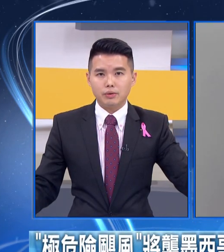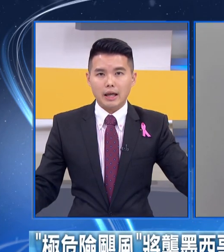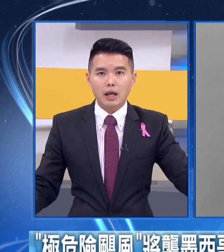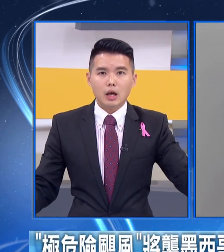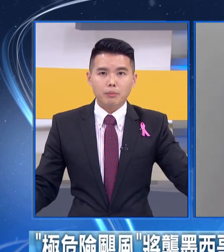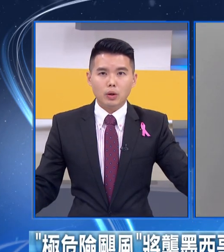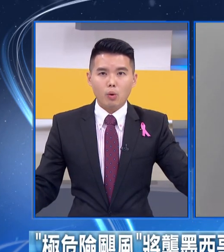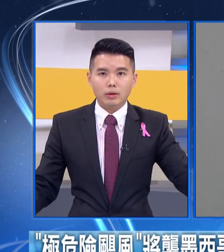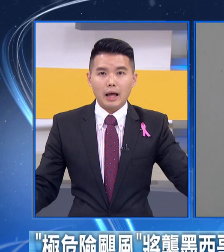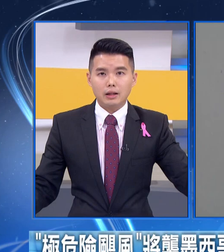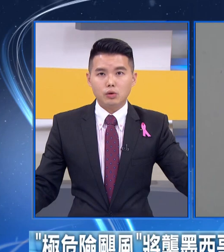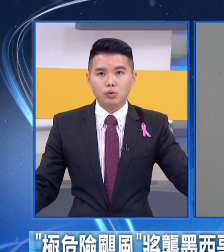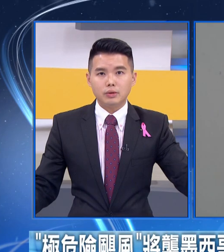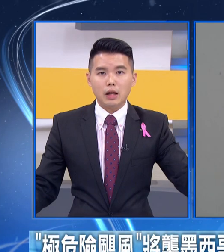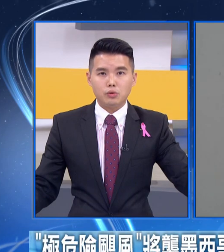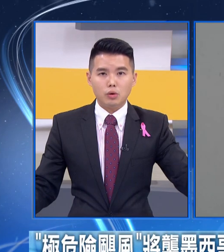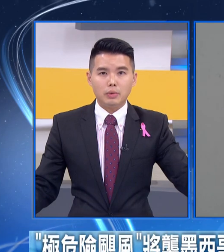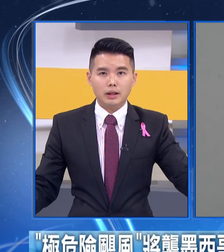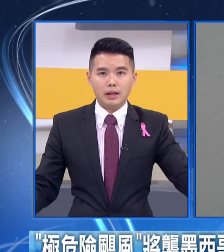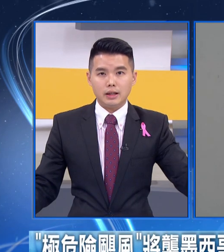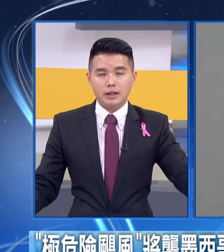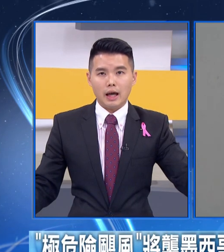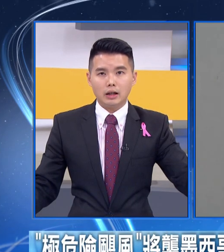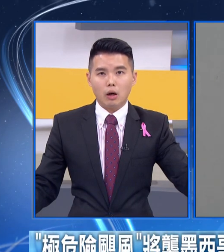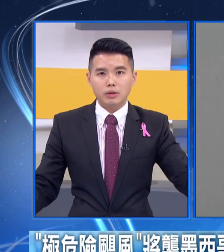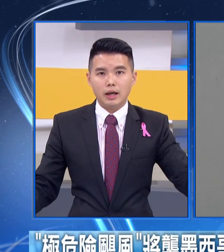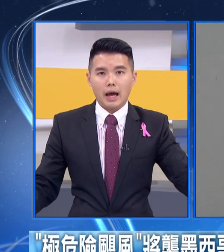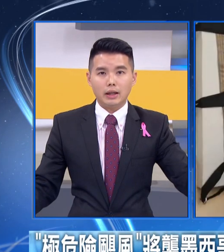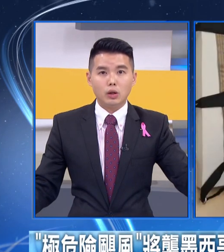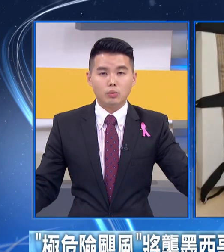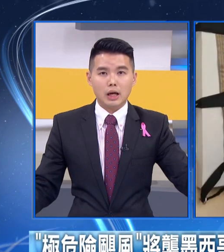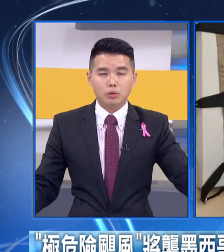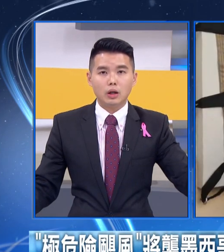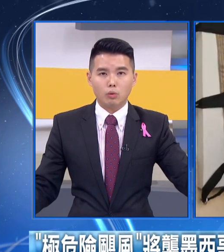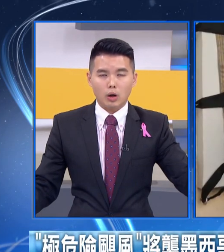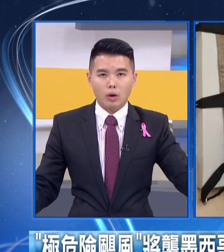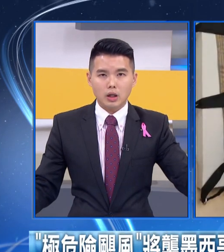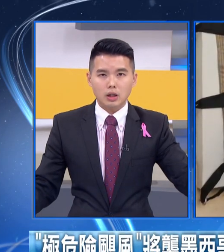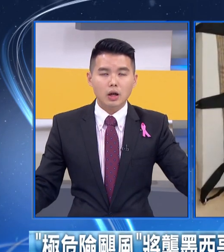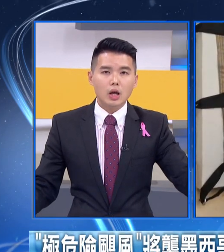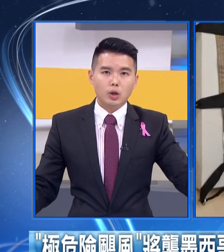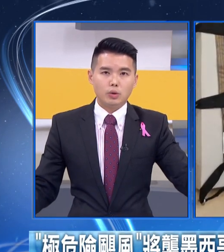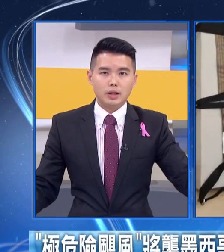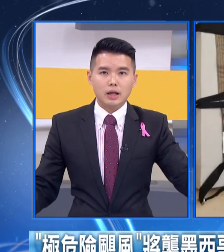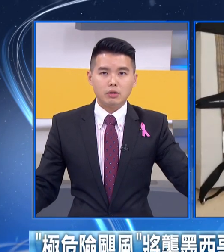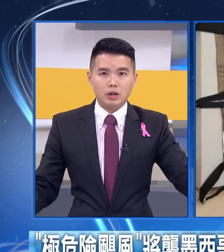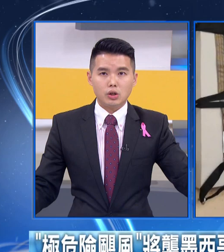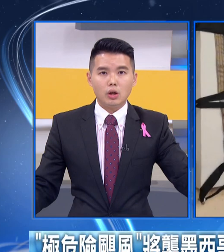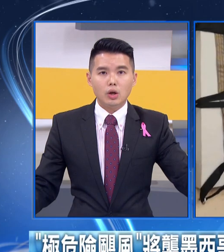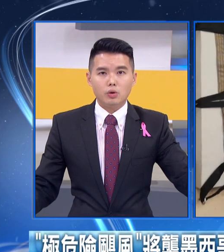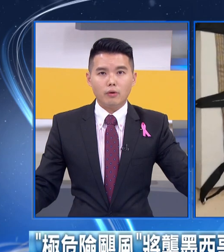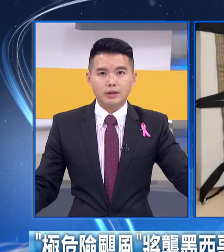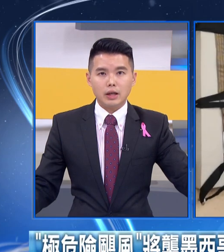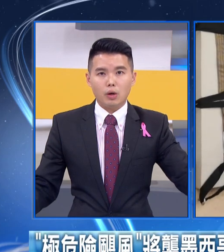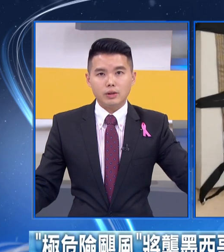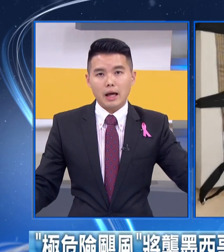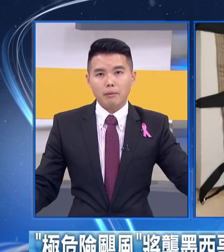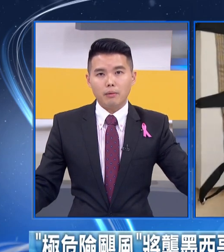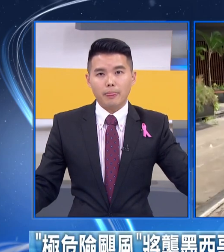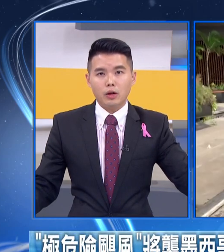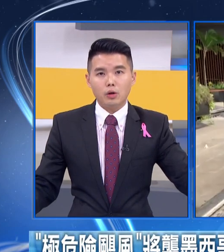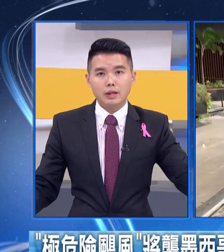协助救灾，并扩大疏散居民以及沿岸高级海滩度假村的观光客。最新消息是，飓风